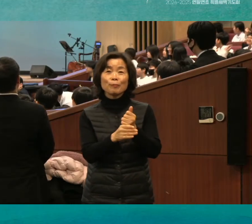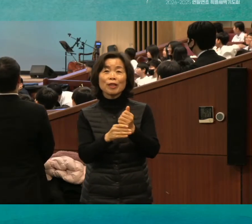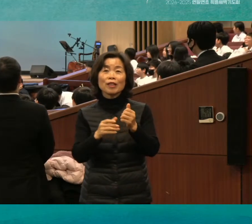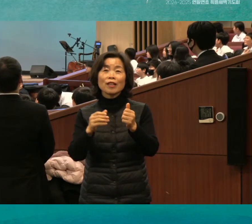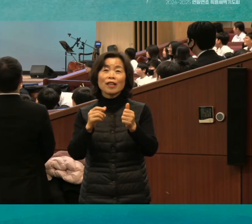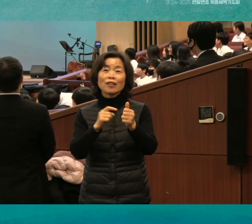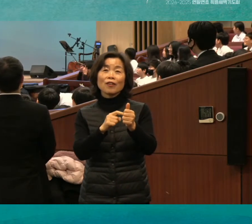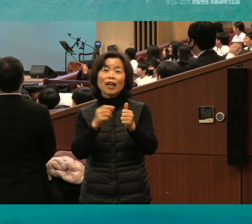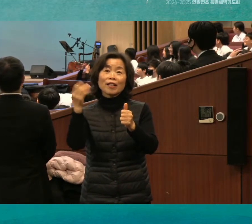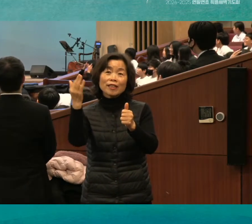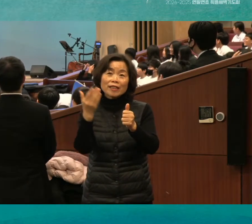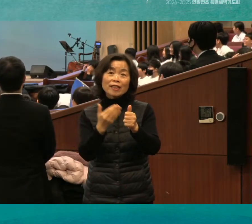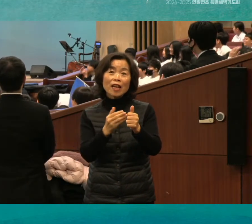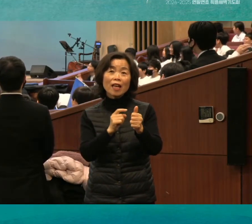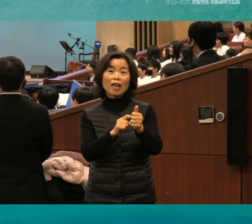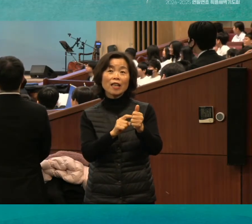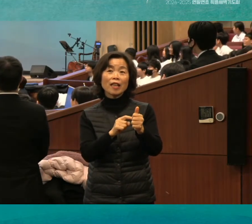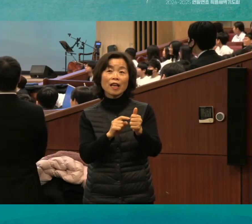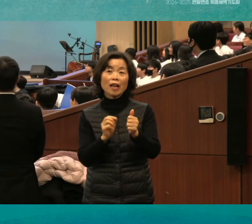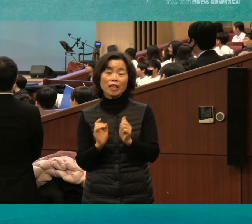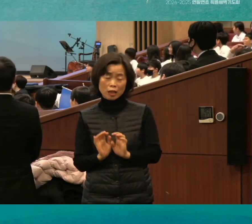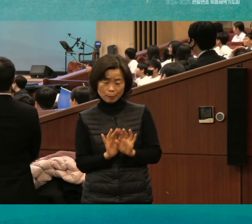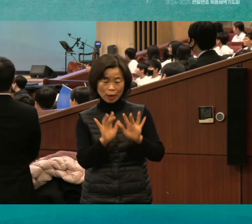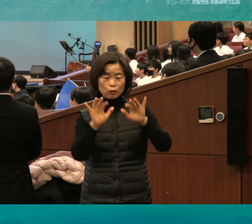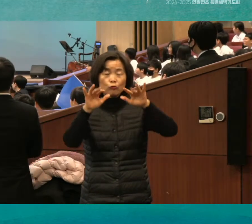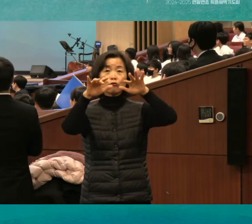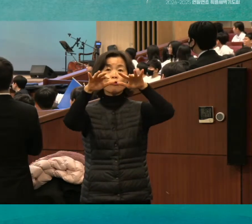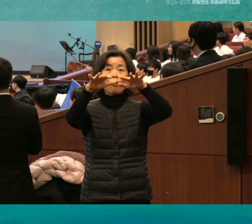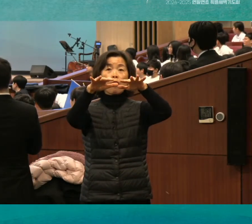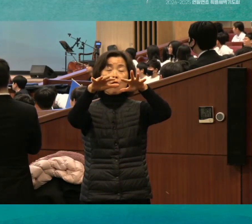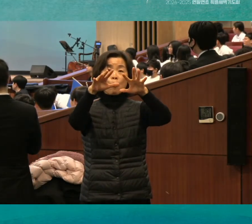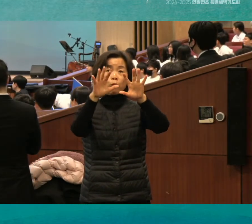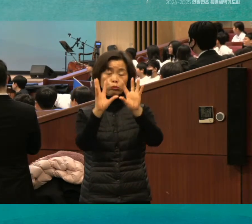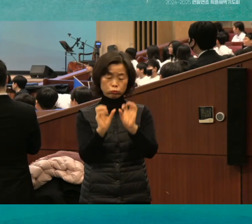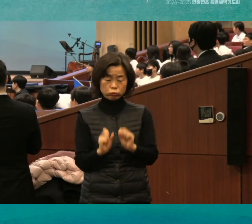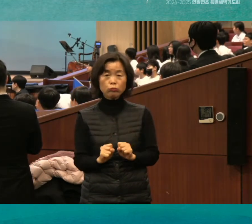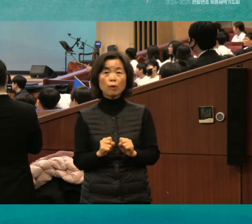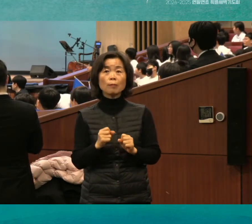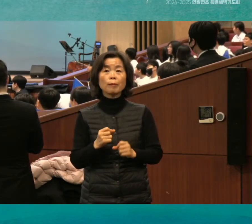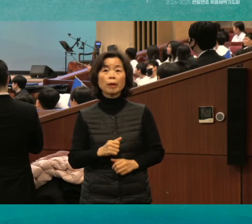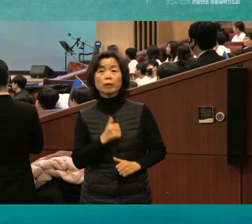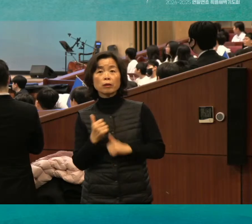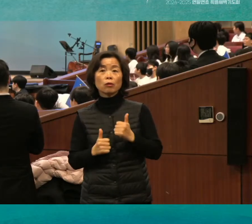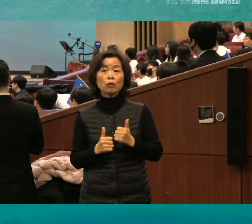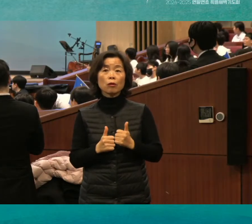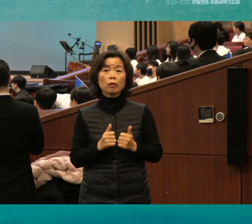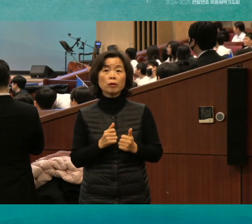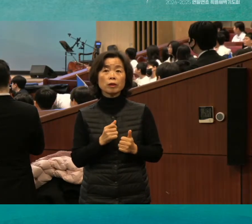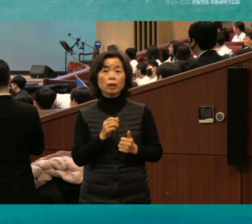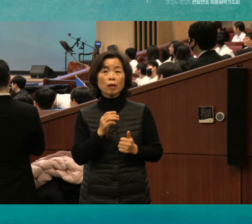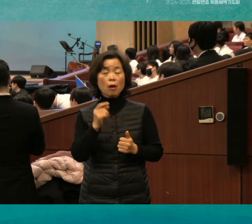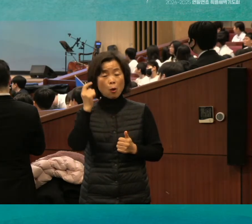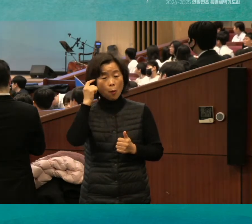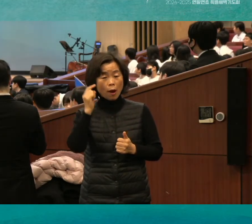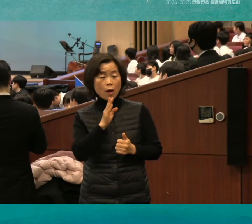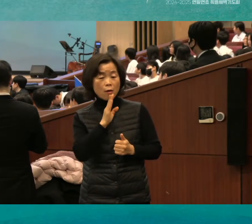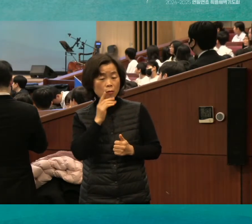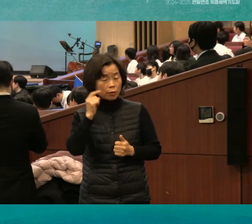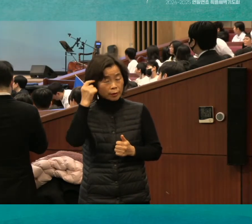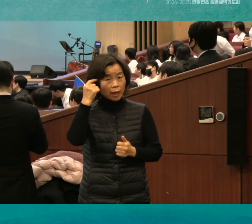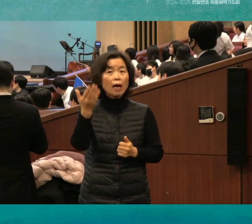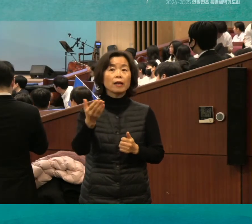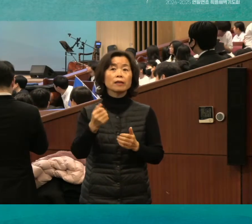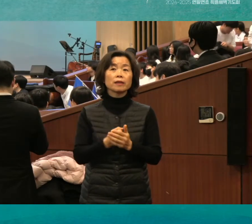하나님이 요나에게 이르시되 내가 이 막는 골로 말미암아 성내는 것이 어찌 옳으냐